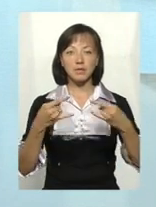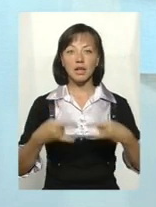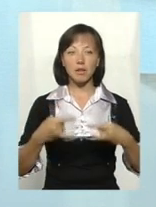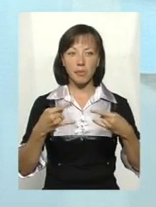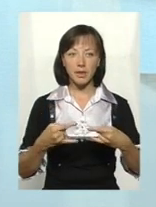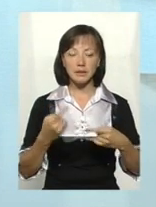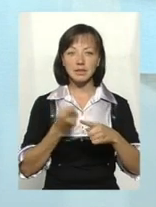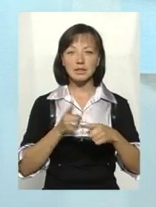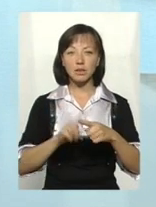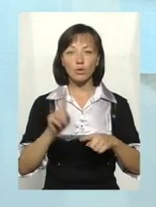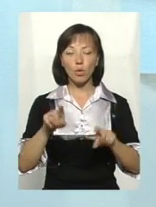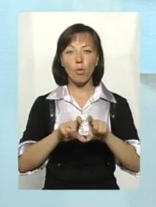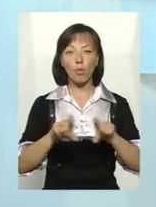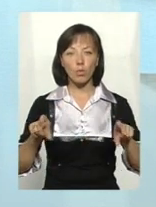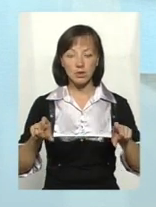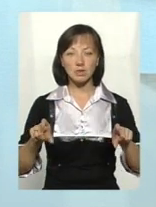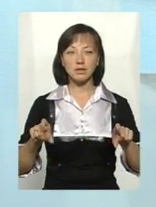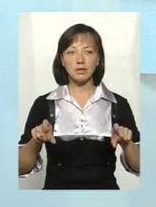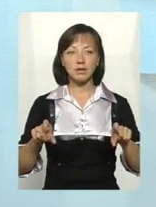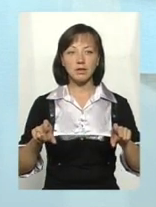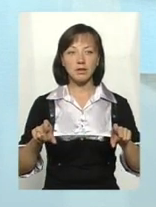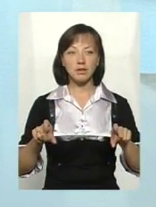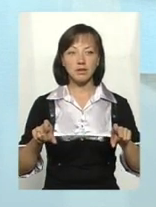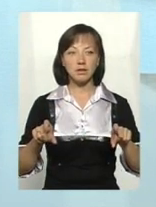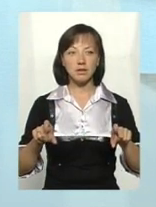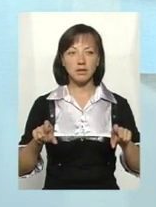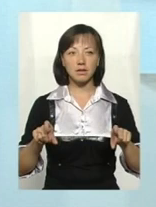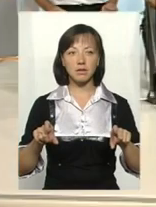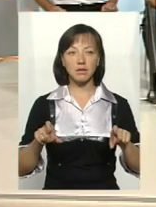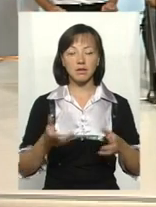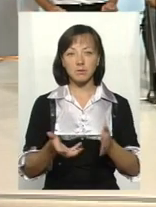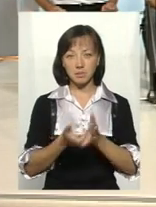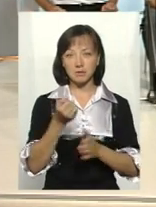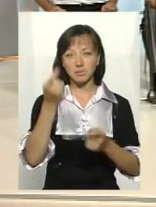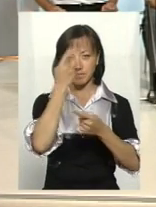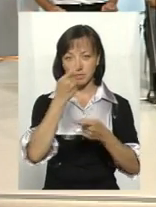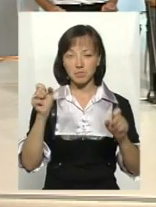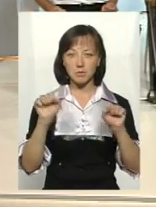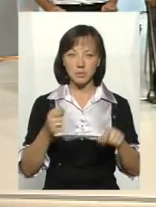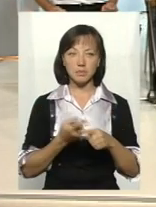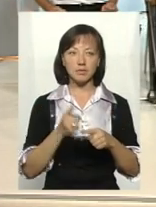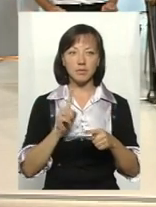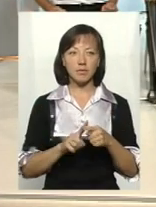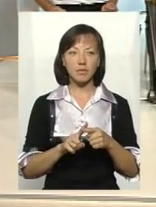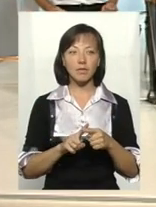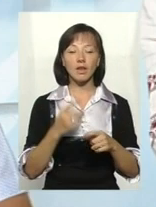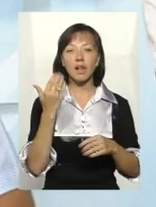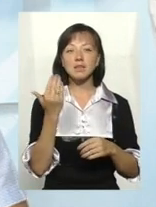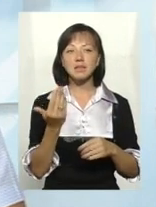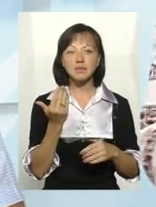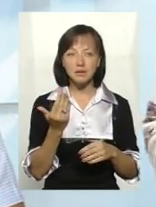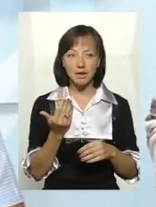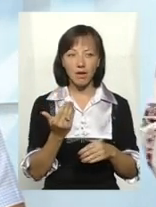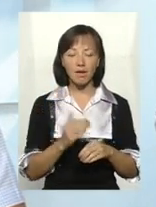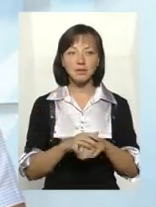– це той орган, з якого відповідні органи черпають інформацію, вони можуть взяти і цю інформацію перевірити. Але ви насамперед,